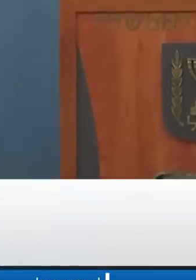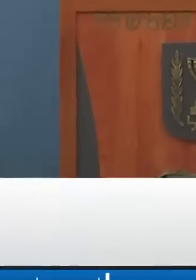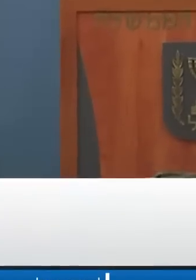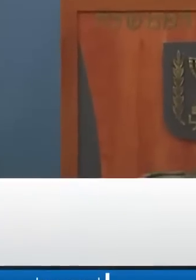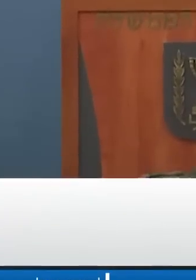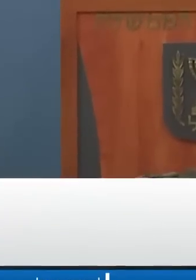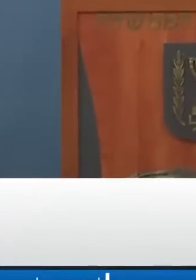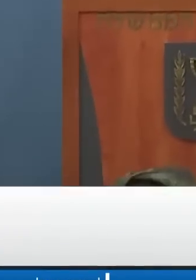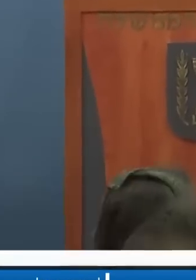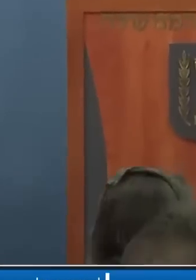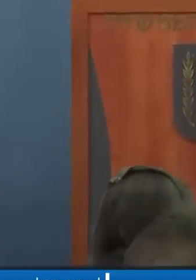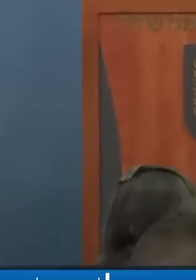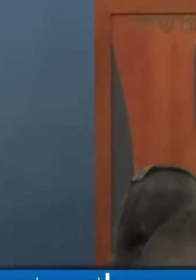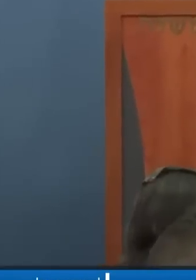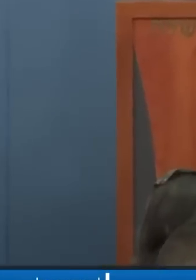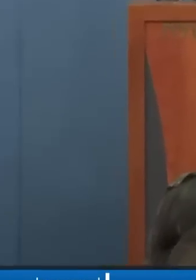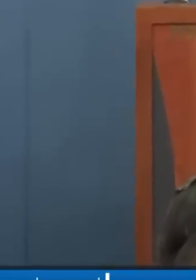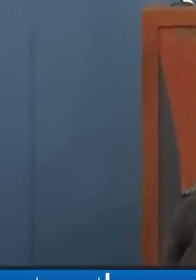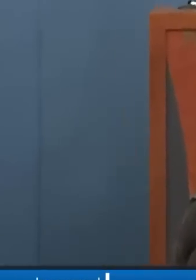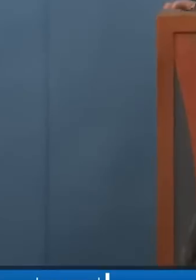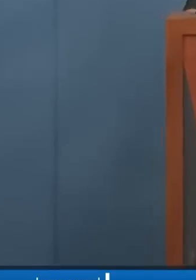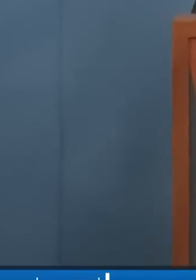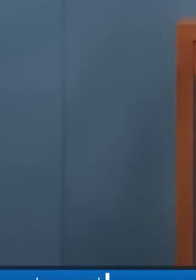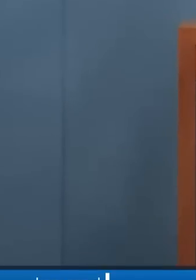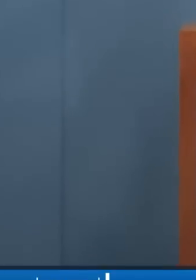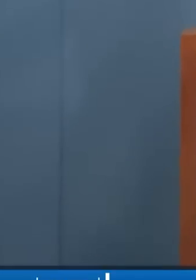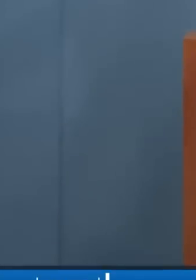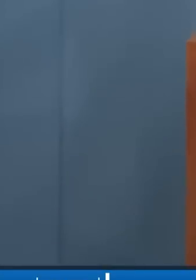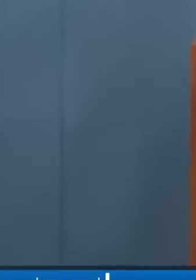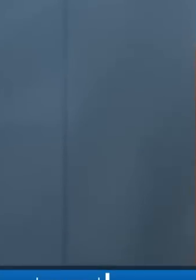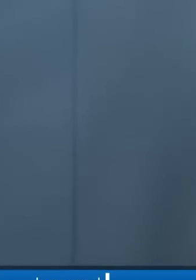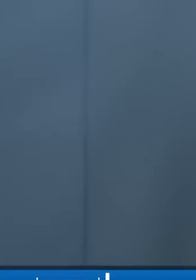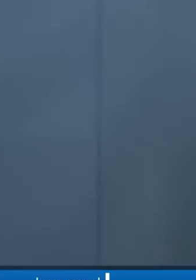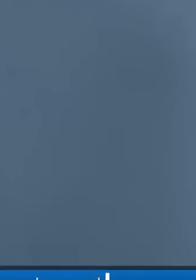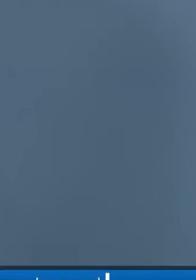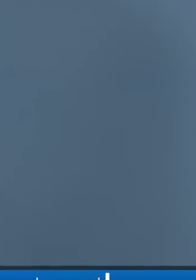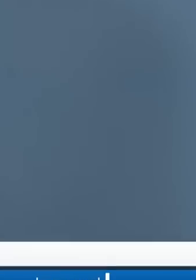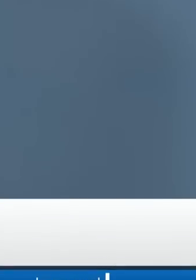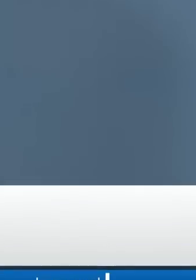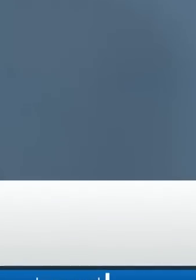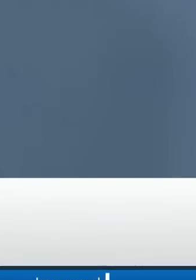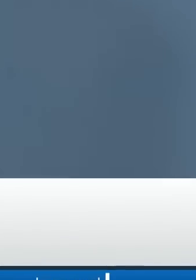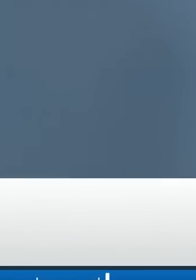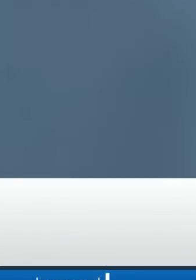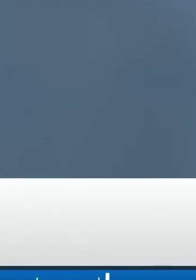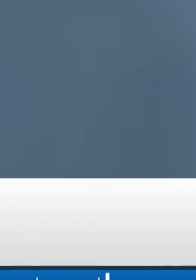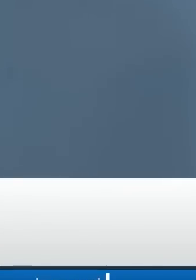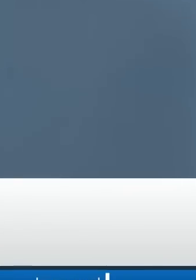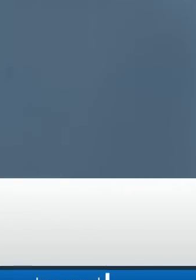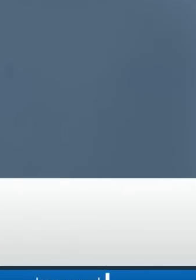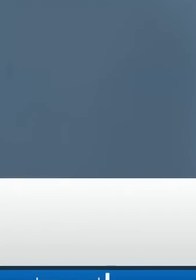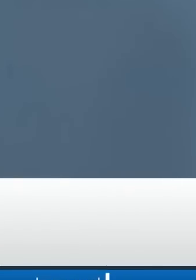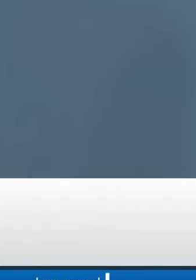הערב מסיבת עיתונאים במטרה להרגיע את החששות מהורדת דירוג האשראי של ישראל בשל הרפורמה המשפטית. אנחנו